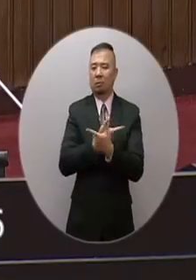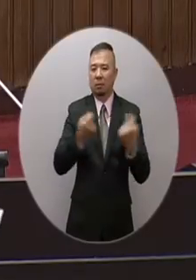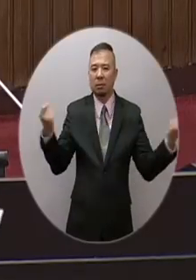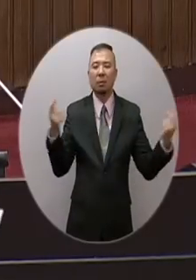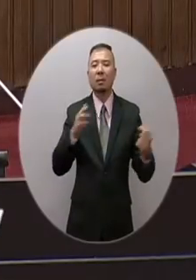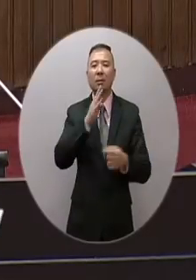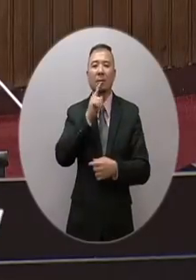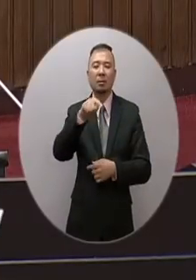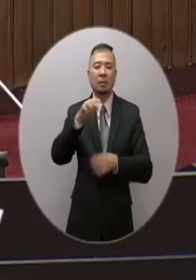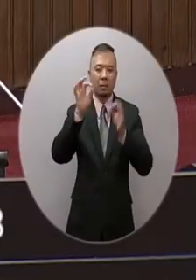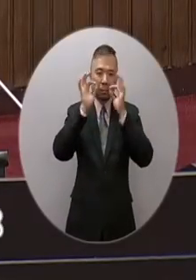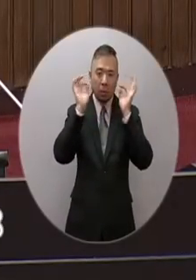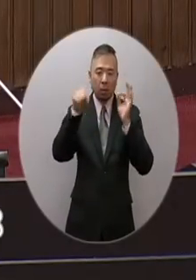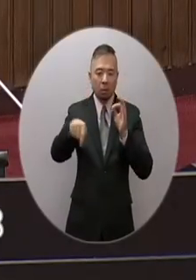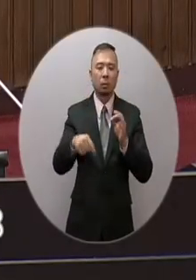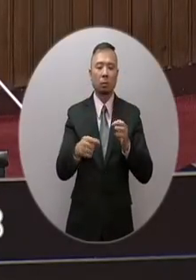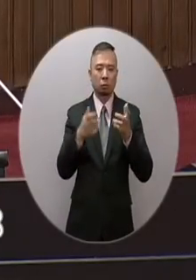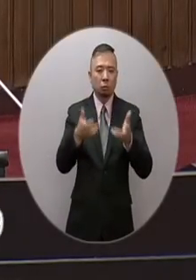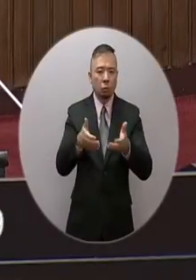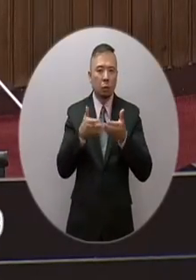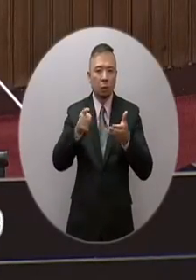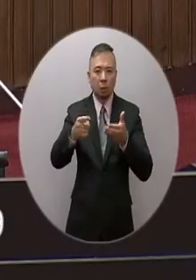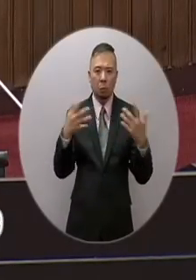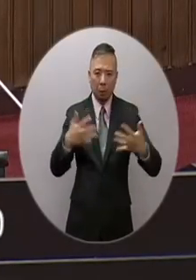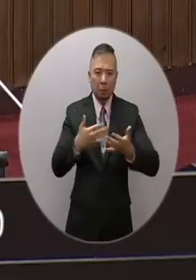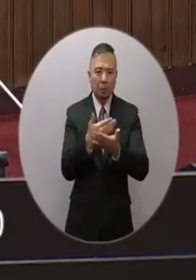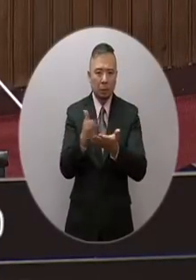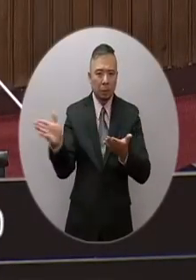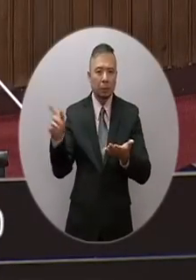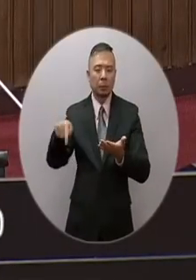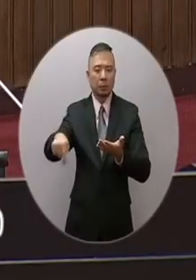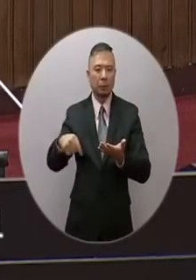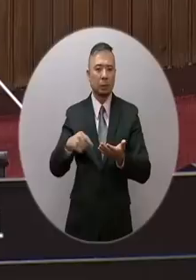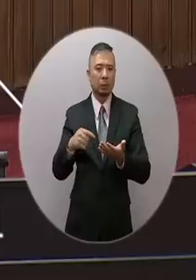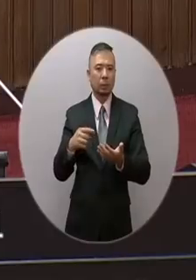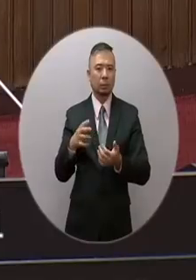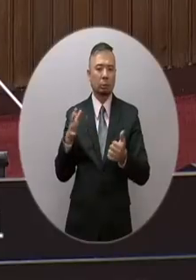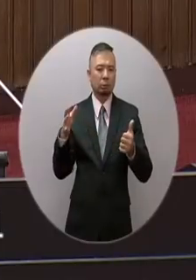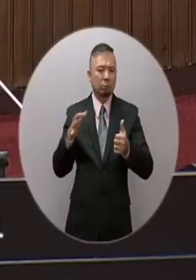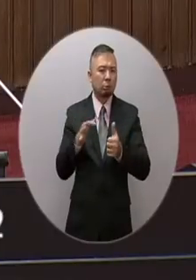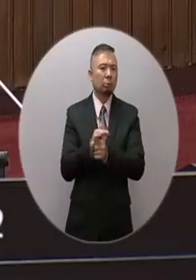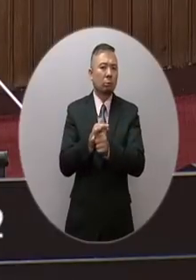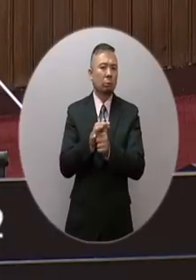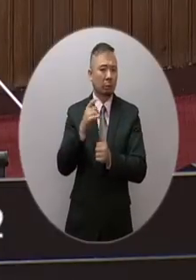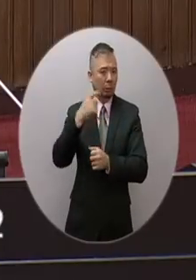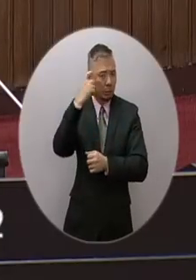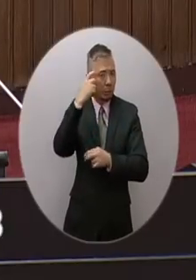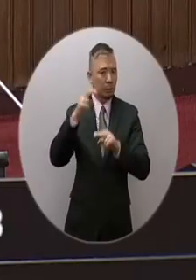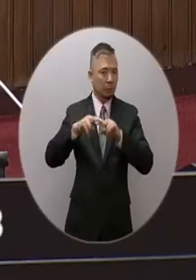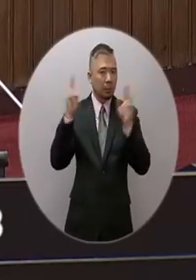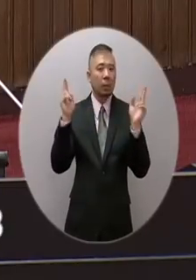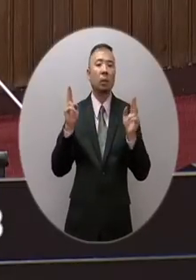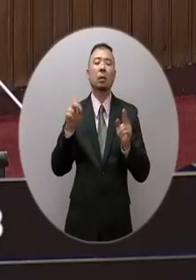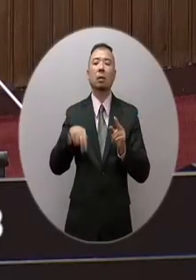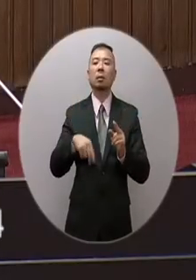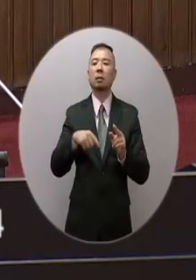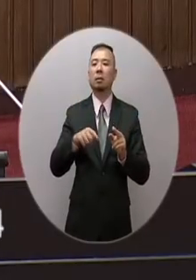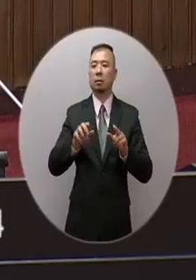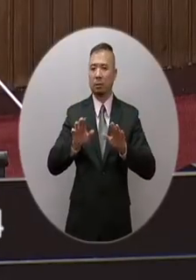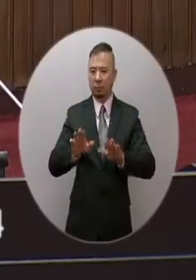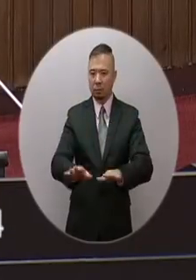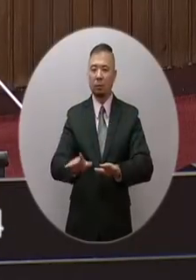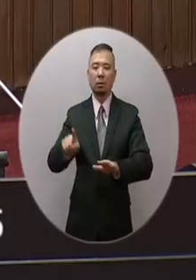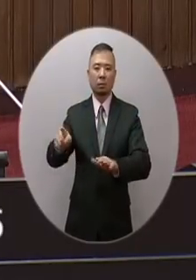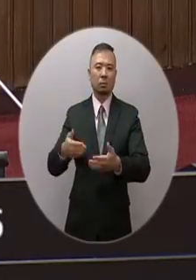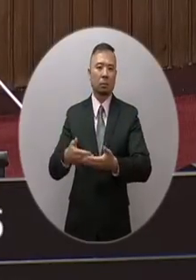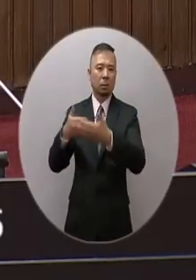是，面对挑战解放思想，打破教条主义的紧箍咒，成就今天的